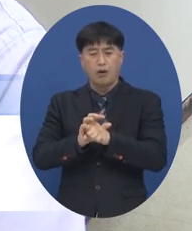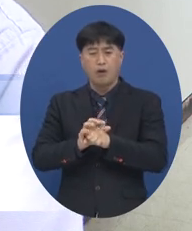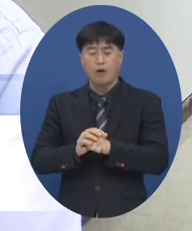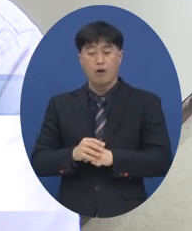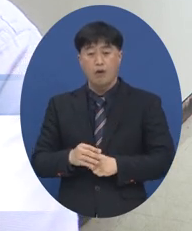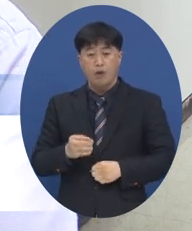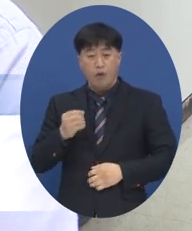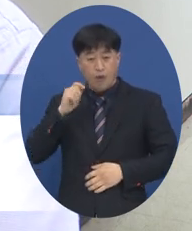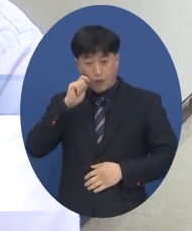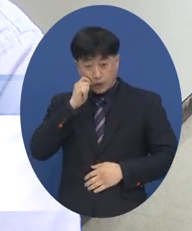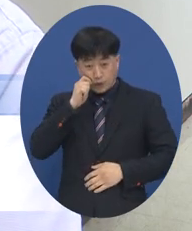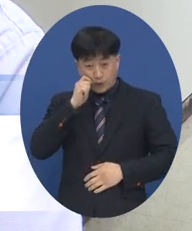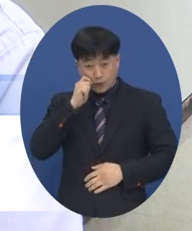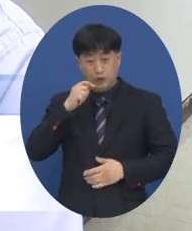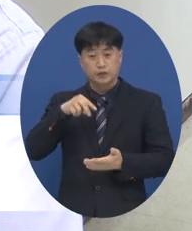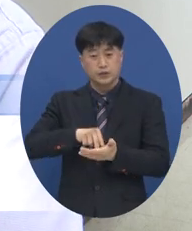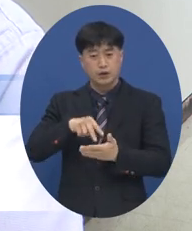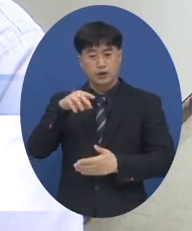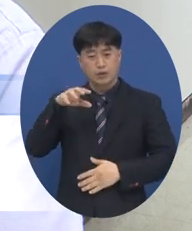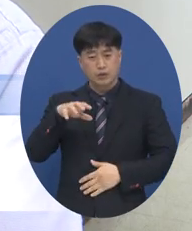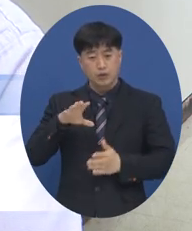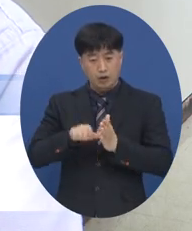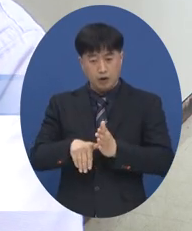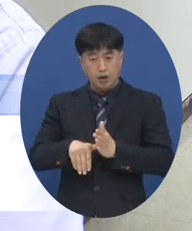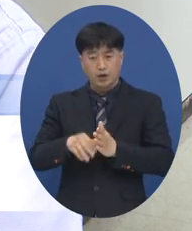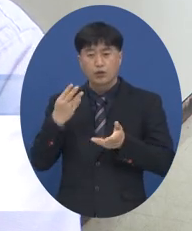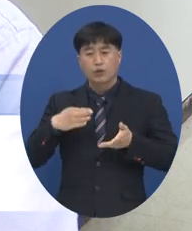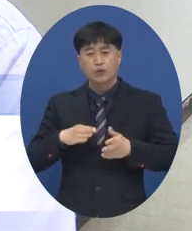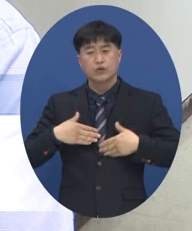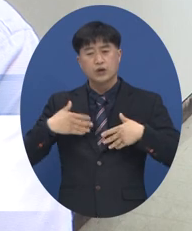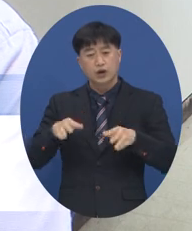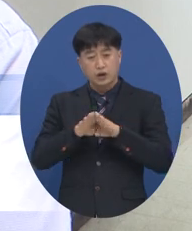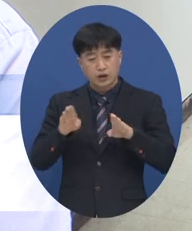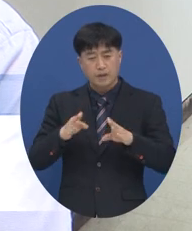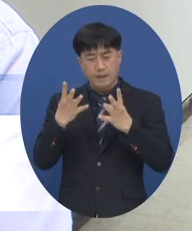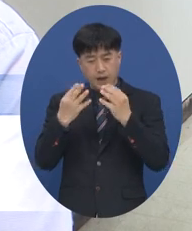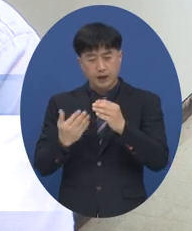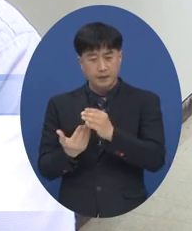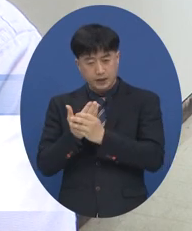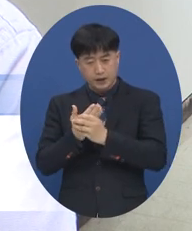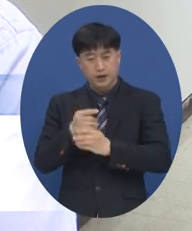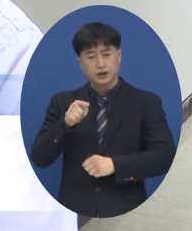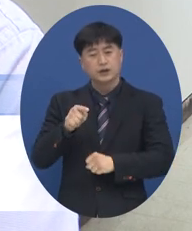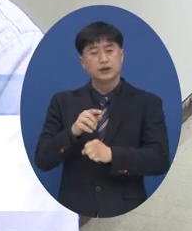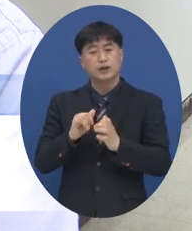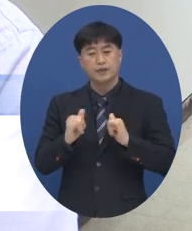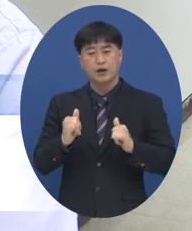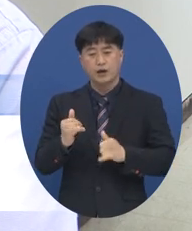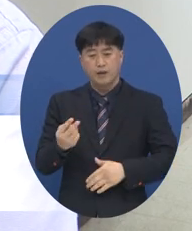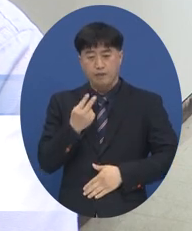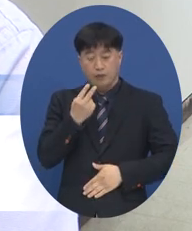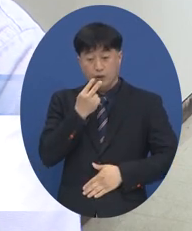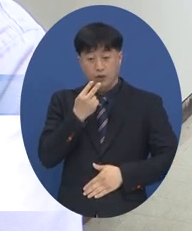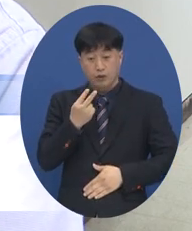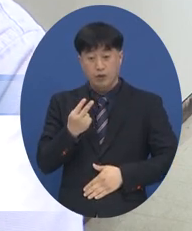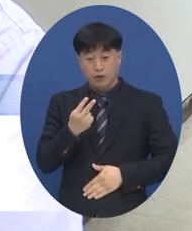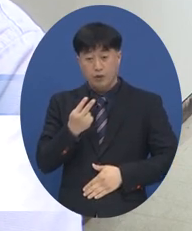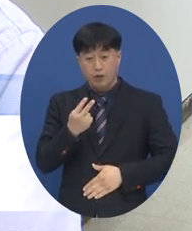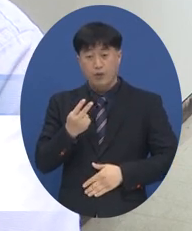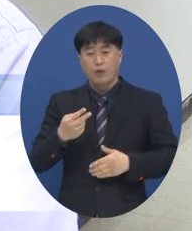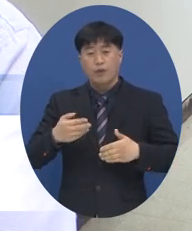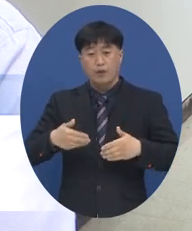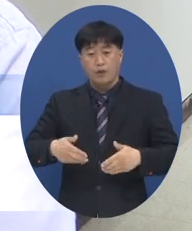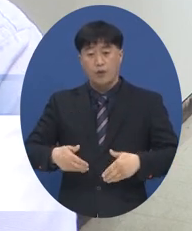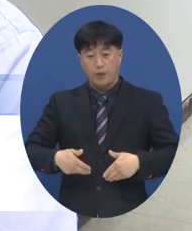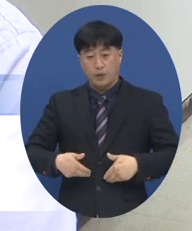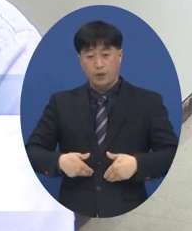전대미문의 상황에서 돈의 그 취약계층들이 많이 발생이 되고 특히 그분들이 생계형 범죄인